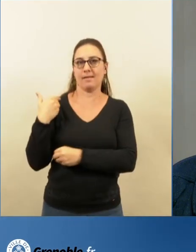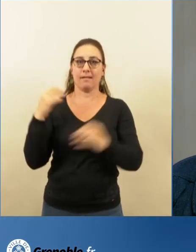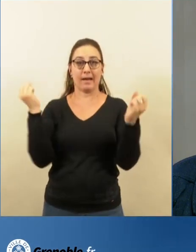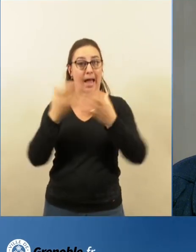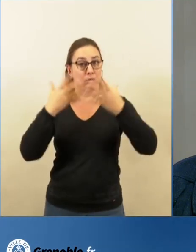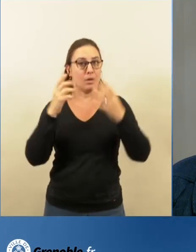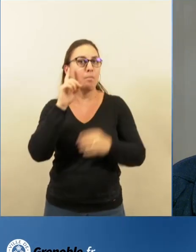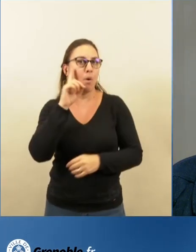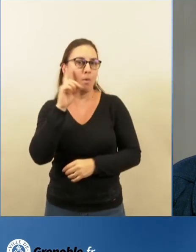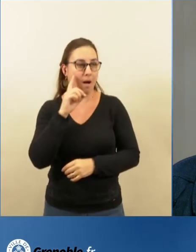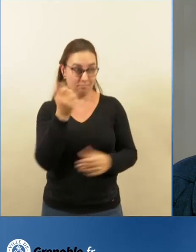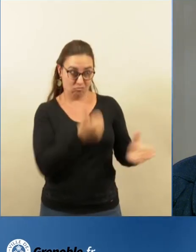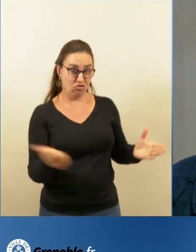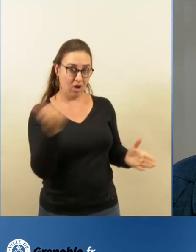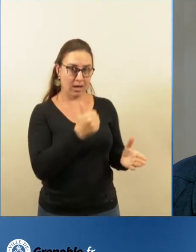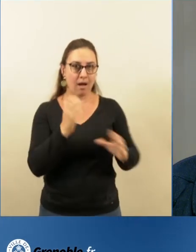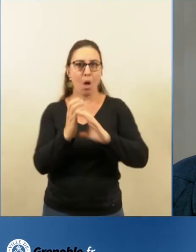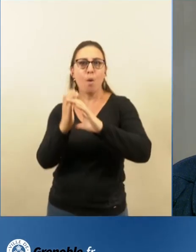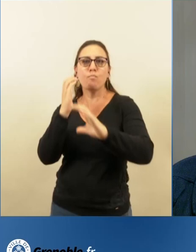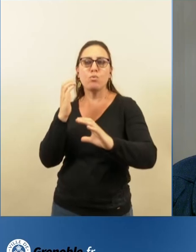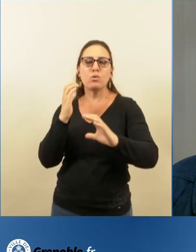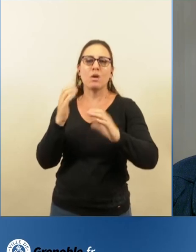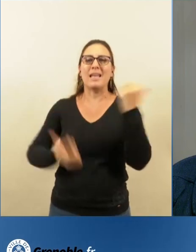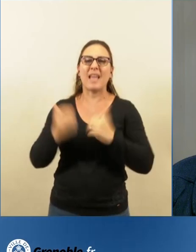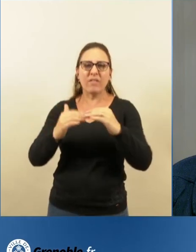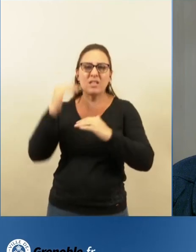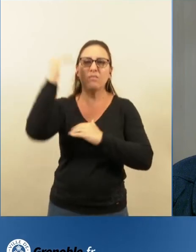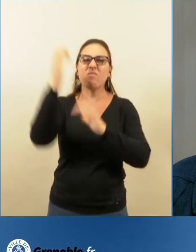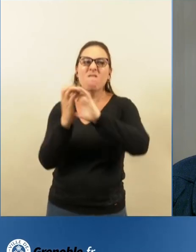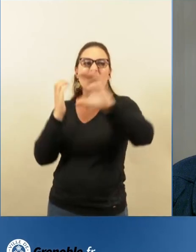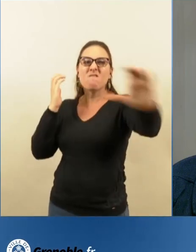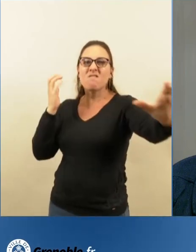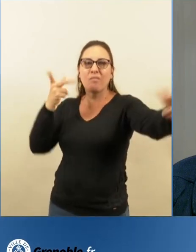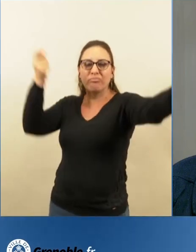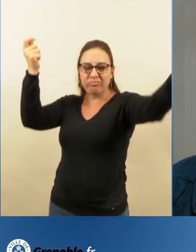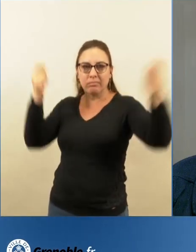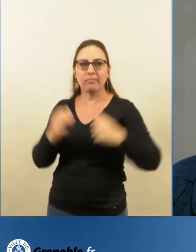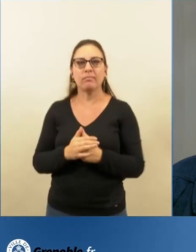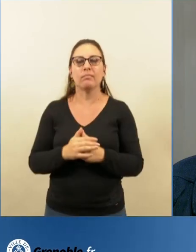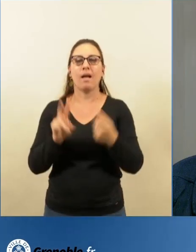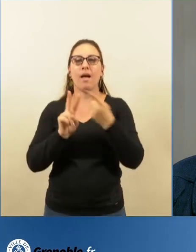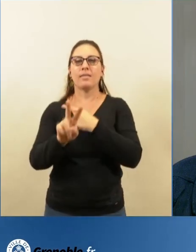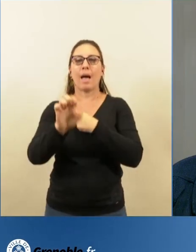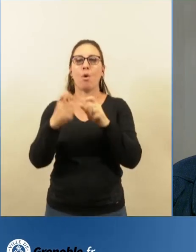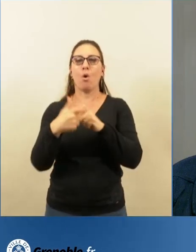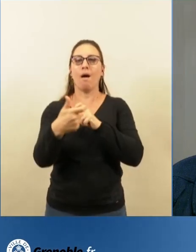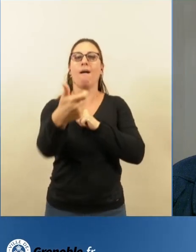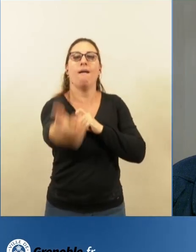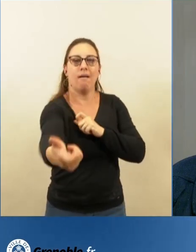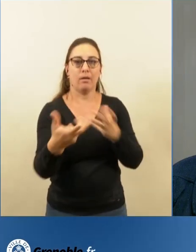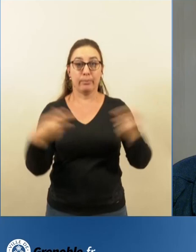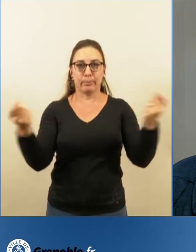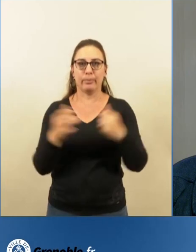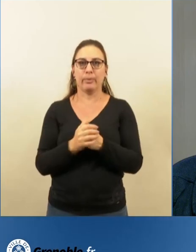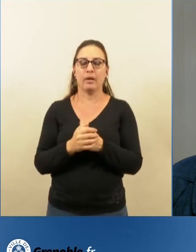éblouis Mesdames et Messieurs le bus a au niveau de service disparu l'extension du tram E disparu le passage de 5